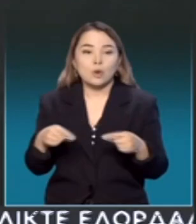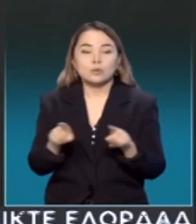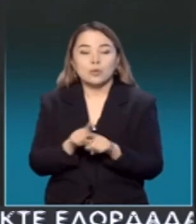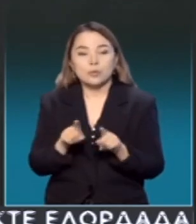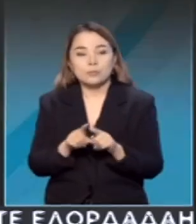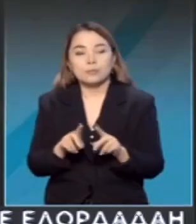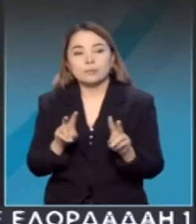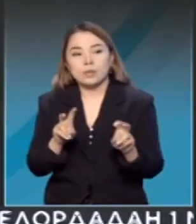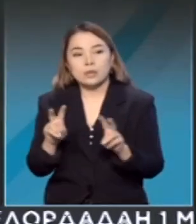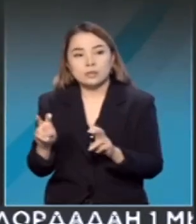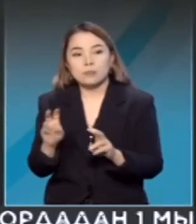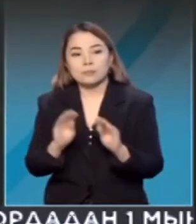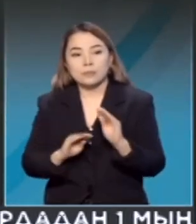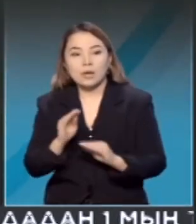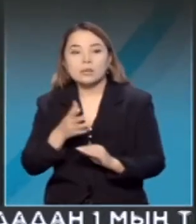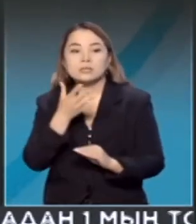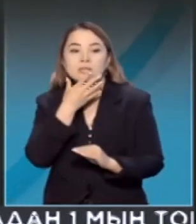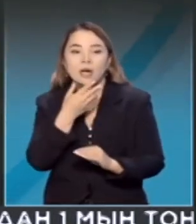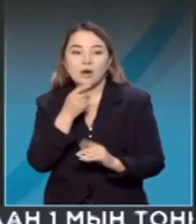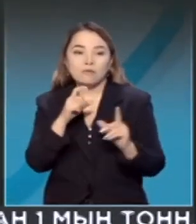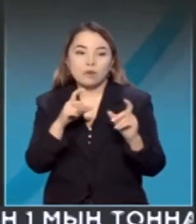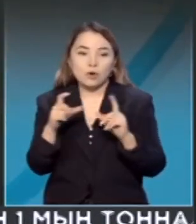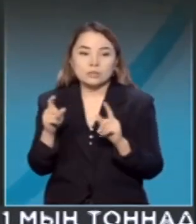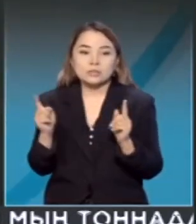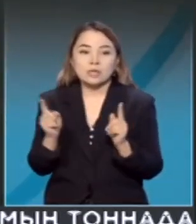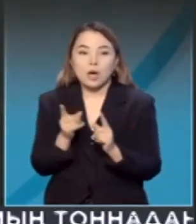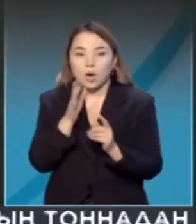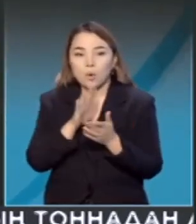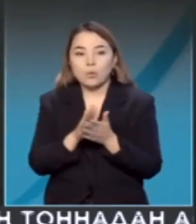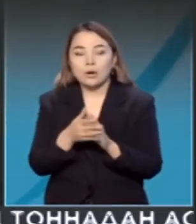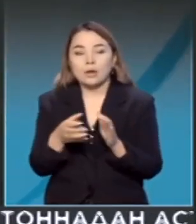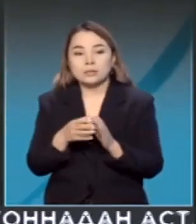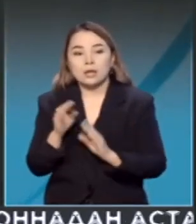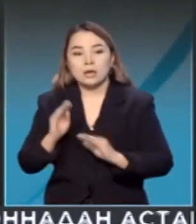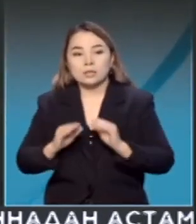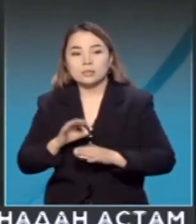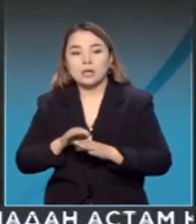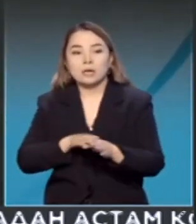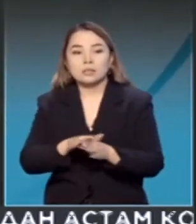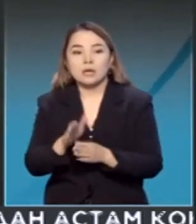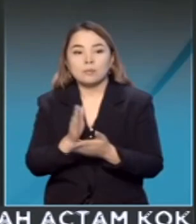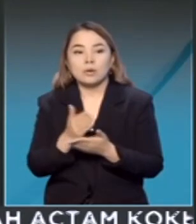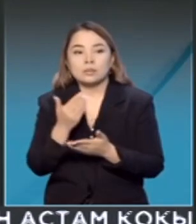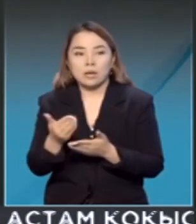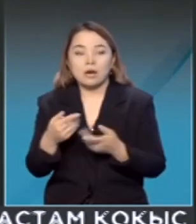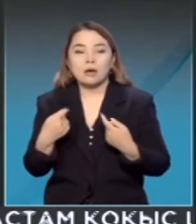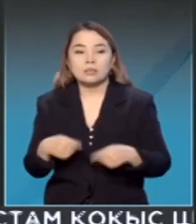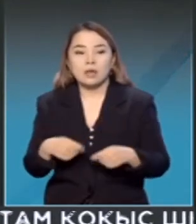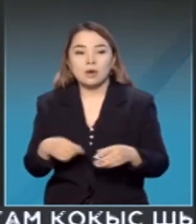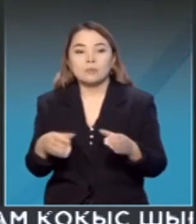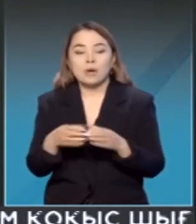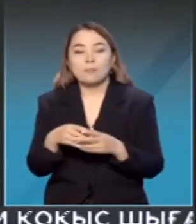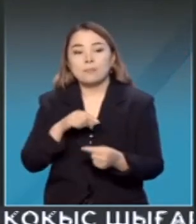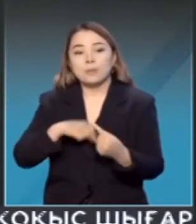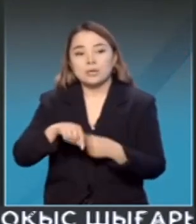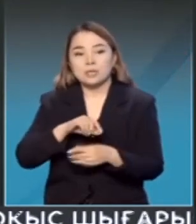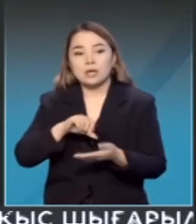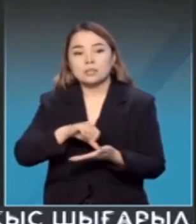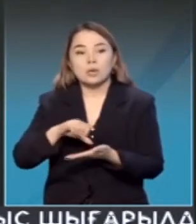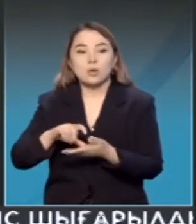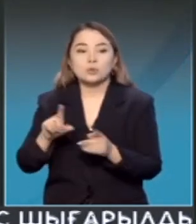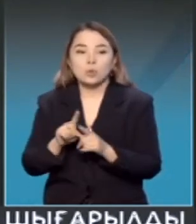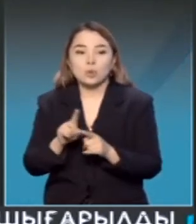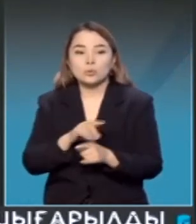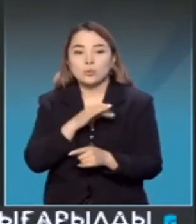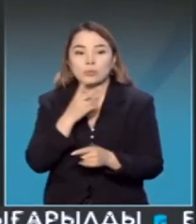динамикалық кадрлармен сәнді фотоларды тым қысқа уақытта түсіріп, онай монтаждап контент жасау. Ал нарықтағы алпауыт бизнес өкілдер үшін өнім шығыны